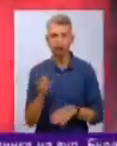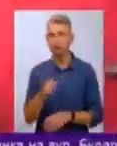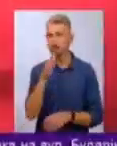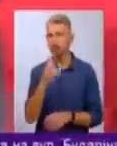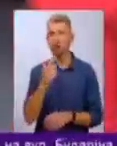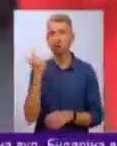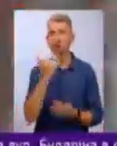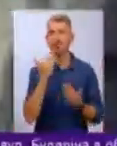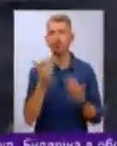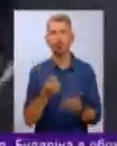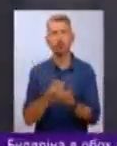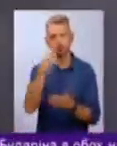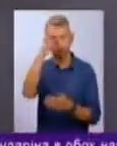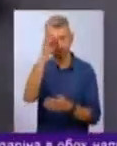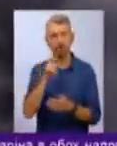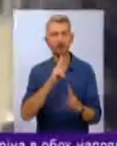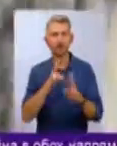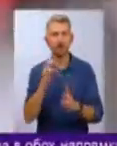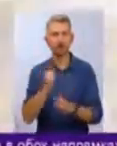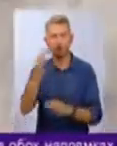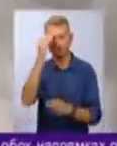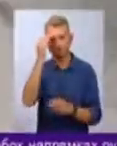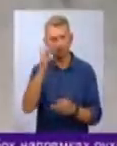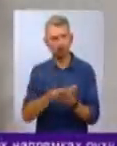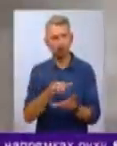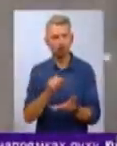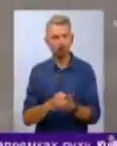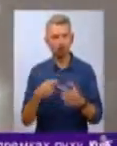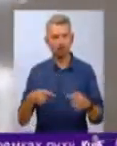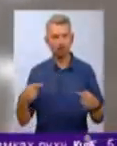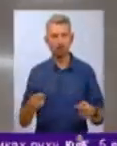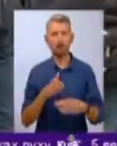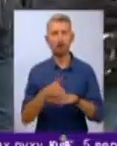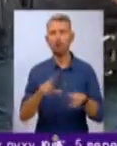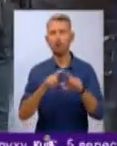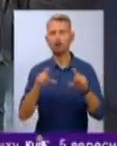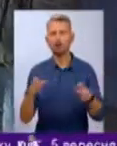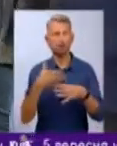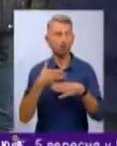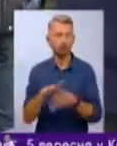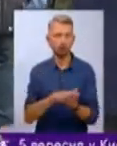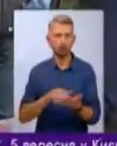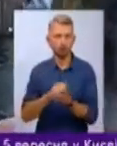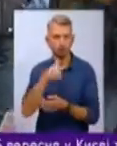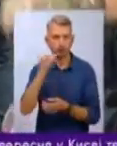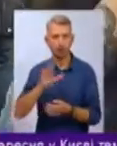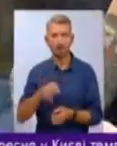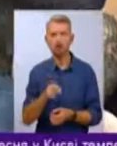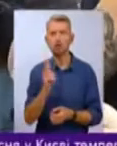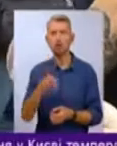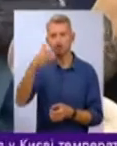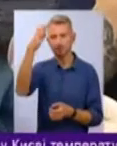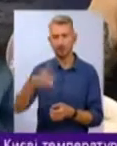власник звернувся до поліції. Він скаржиться на умисне пошкодження майна. Вхід до магазину розтрощили напередодні, після того, як зі стін